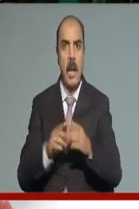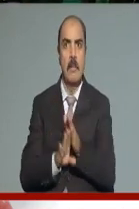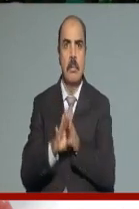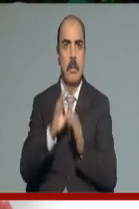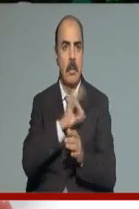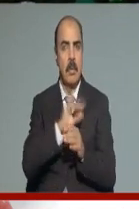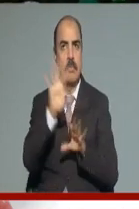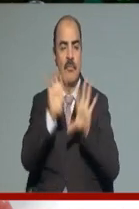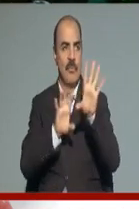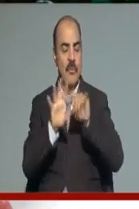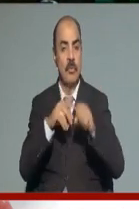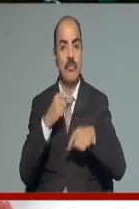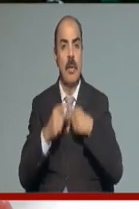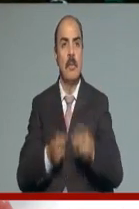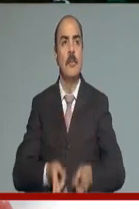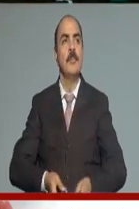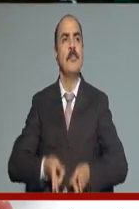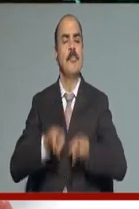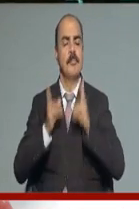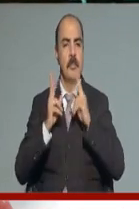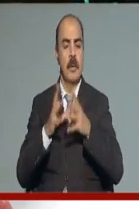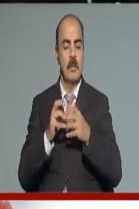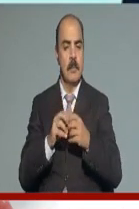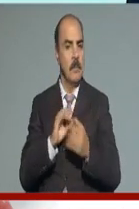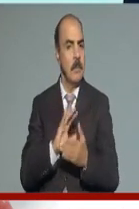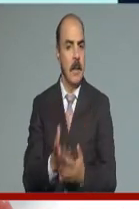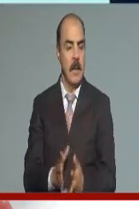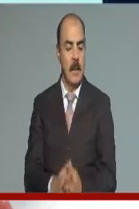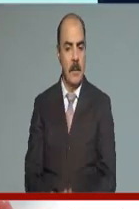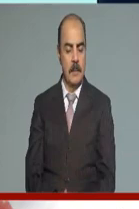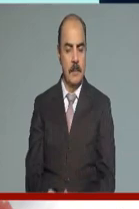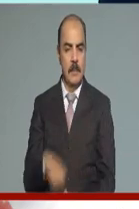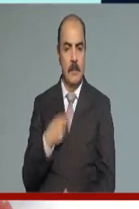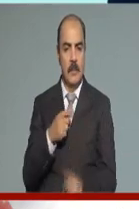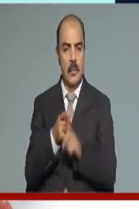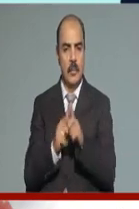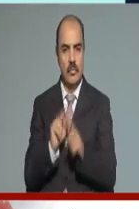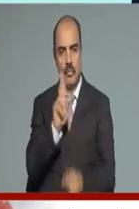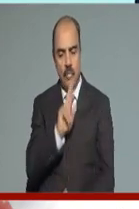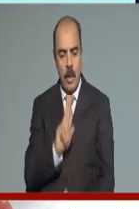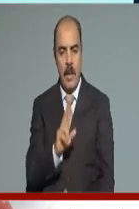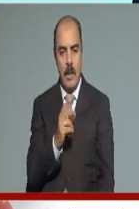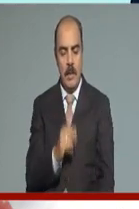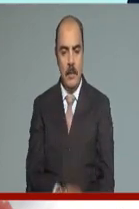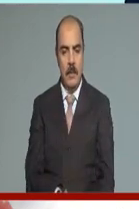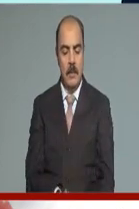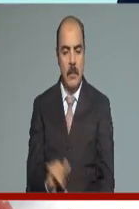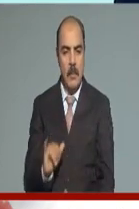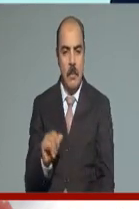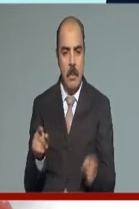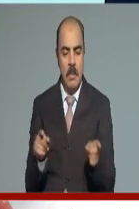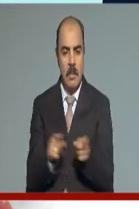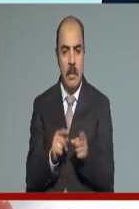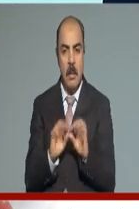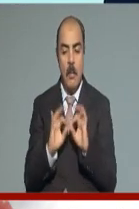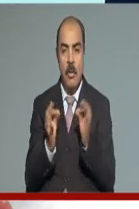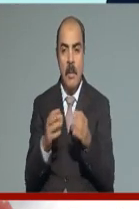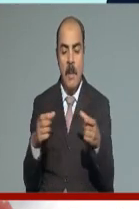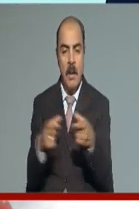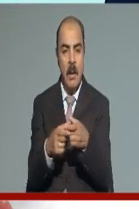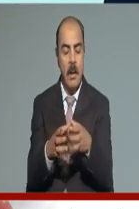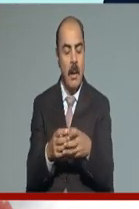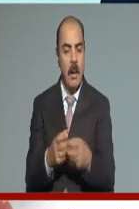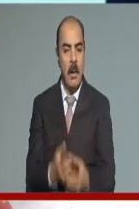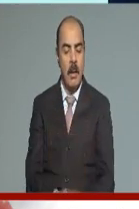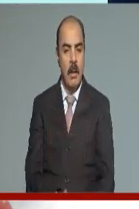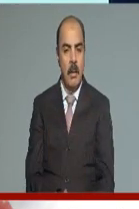الاخرى ونشوف ازاي نقدر ان احنا نتغلب على هذه التحديات الوزيره من ضمن الامور التي يعنى بها المؤتمر فكره